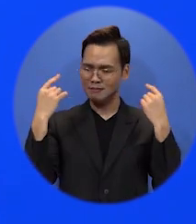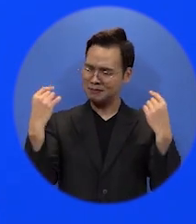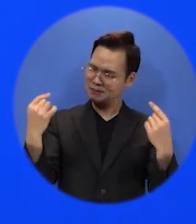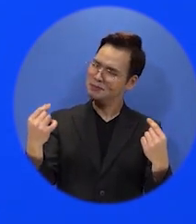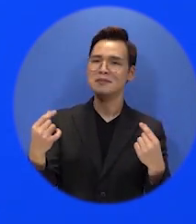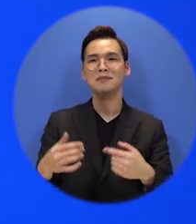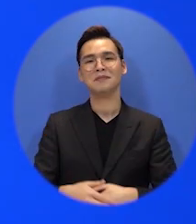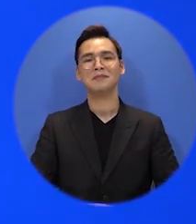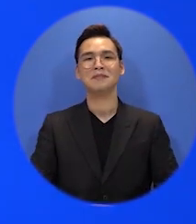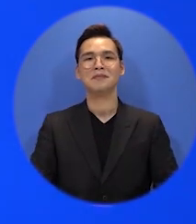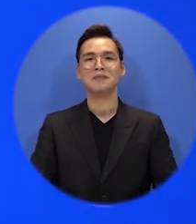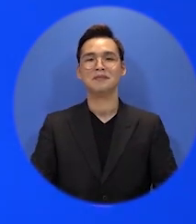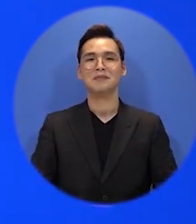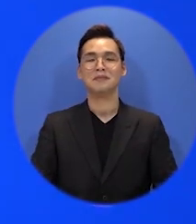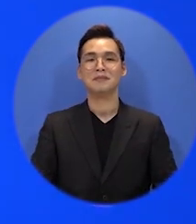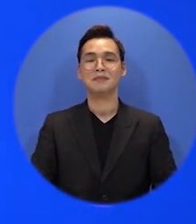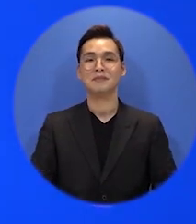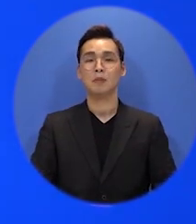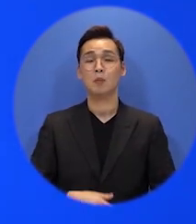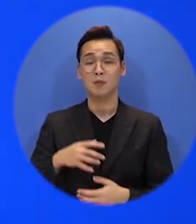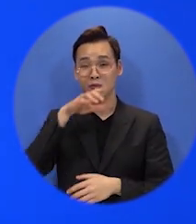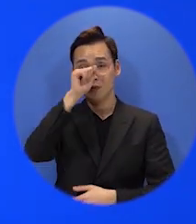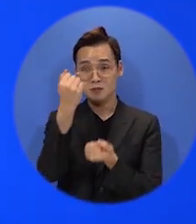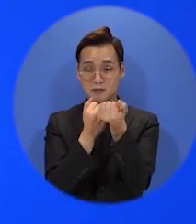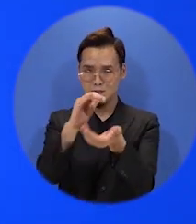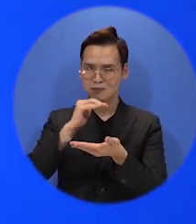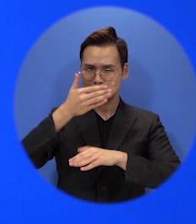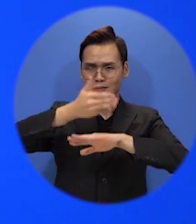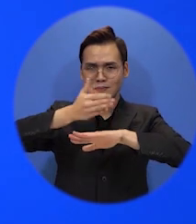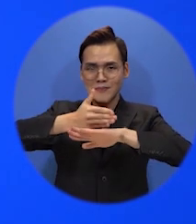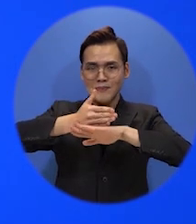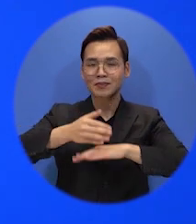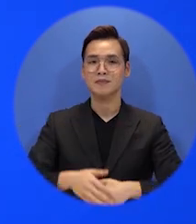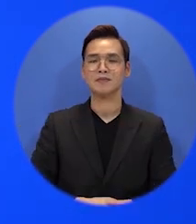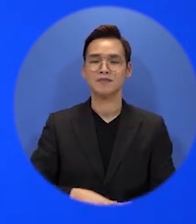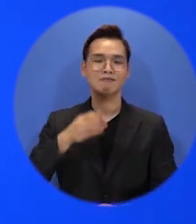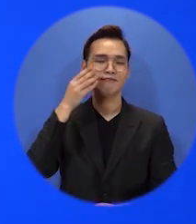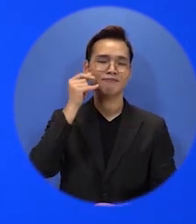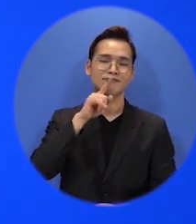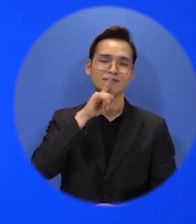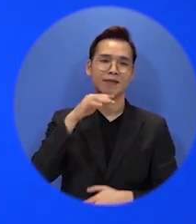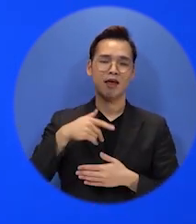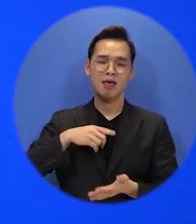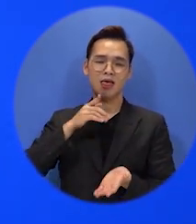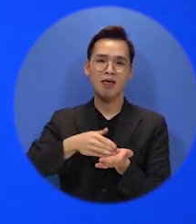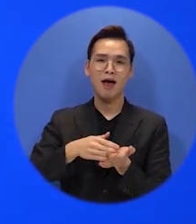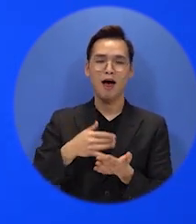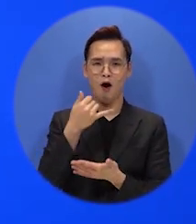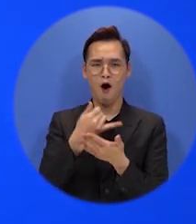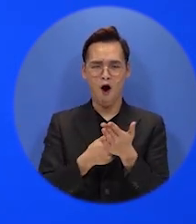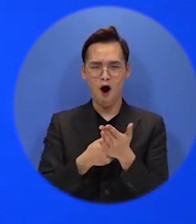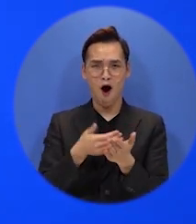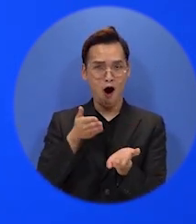없습니다. 선생님 아무쪼록 오늘 좋은 설명 감사드립니다. 네, 감사합니다. 역시 매끄러운 진행이 유명 유튜버 나오신 것